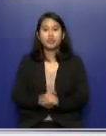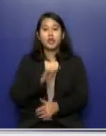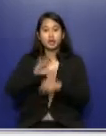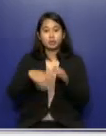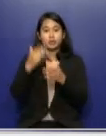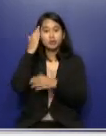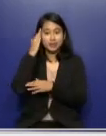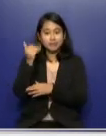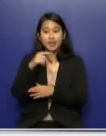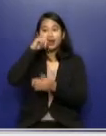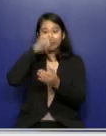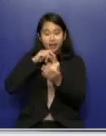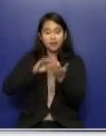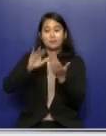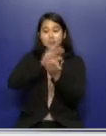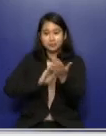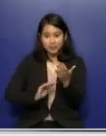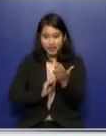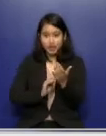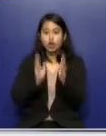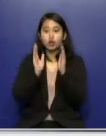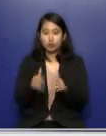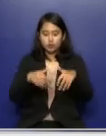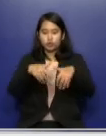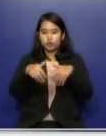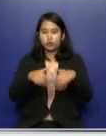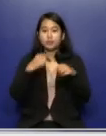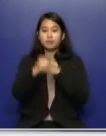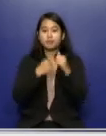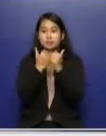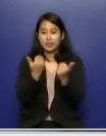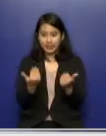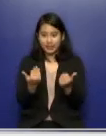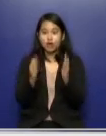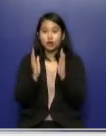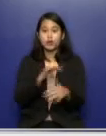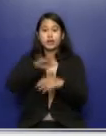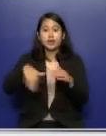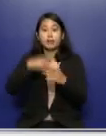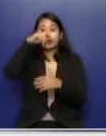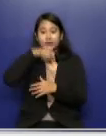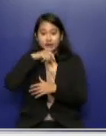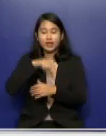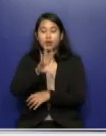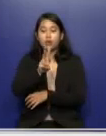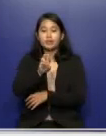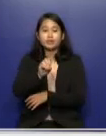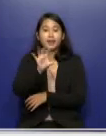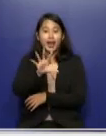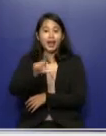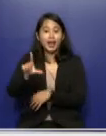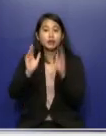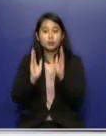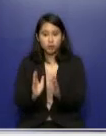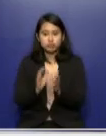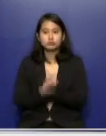บดีว่าประเทศของเรานั้นมีประชาชนอยู่ขณะนี้ปีนี้ยอดเมื่อเดือนพฤษภาคม65ล้านคนในจ